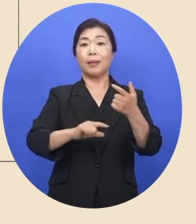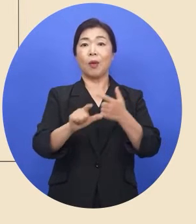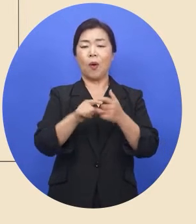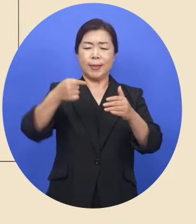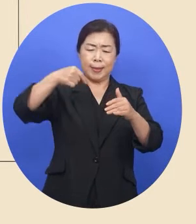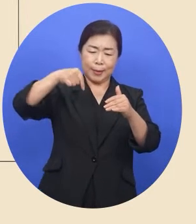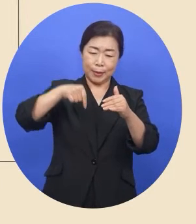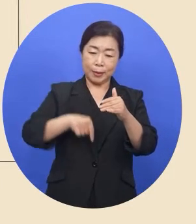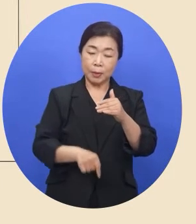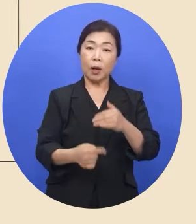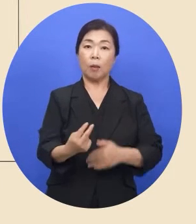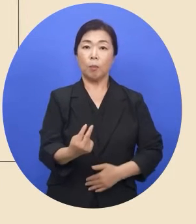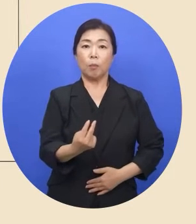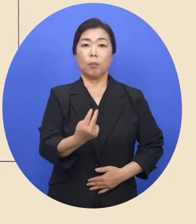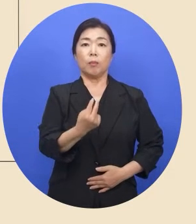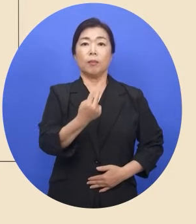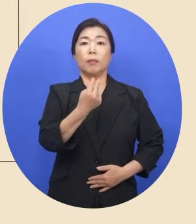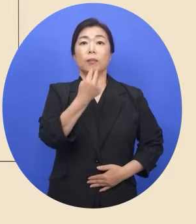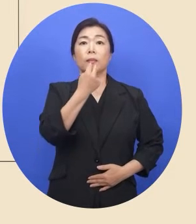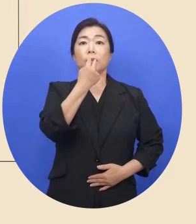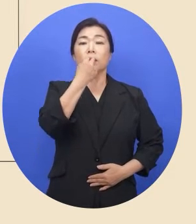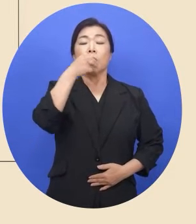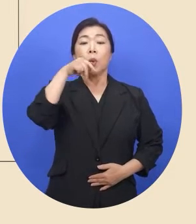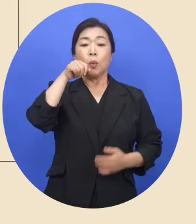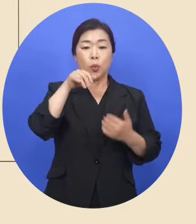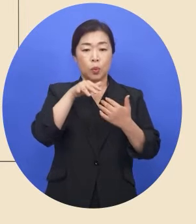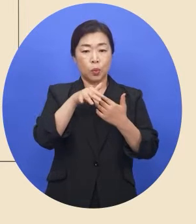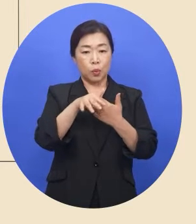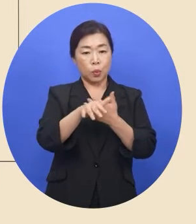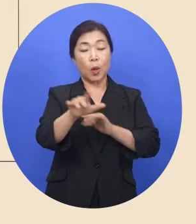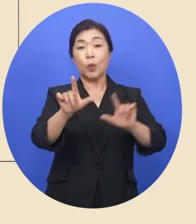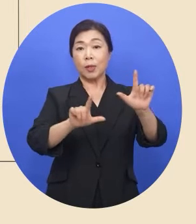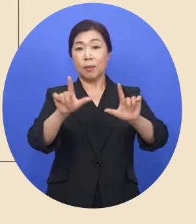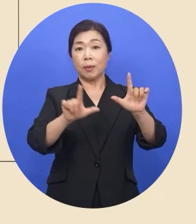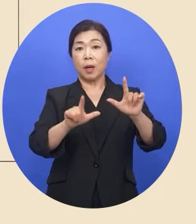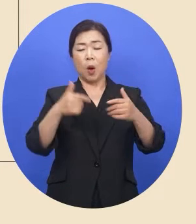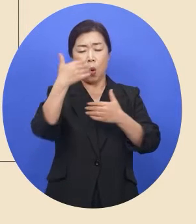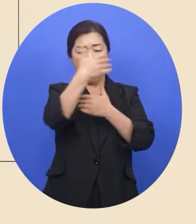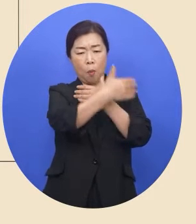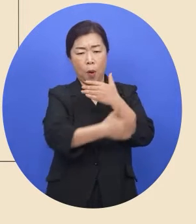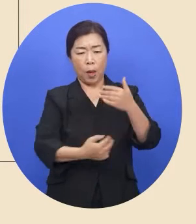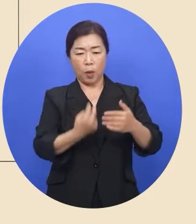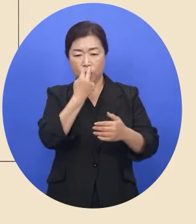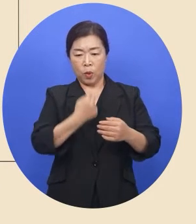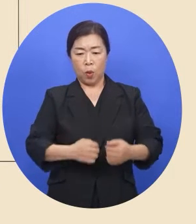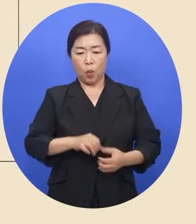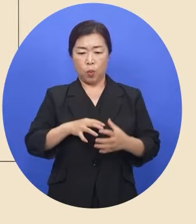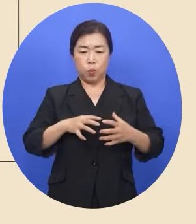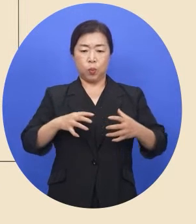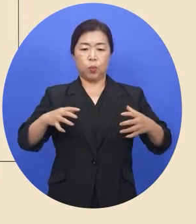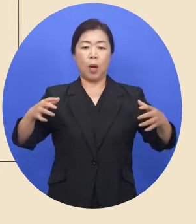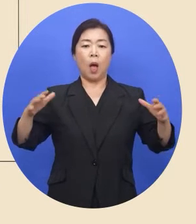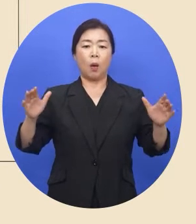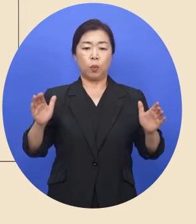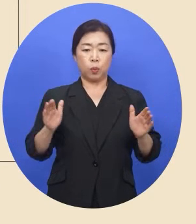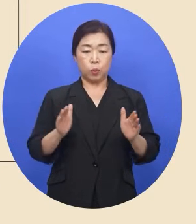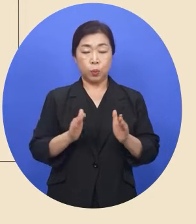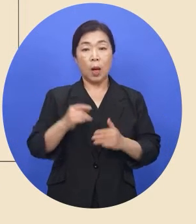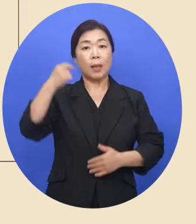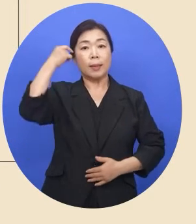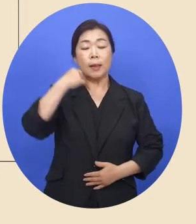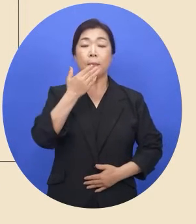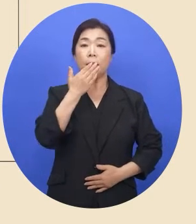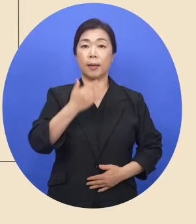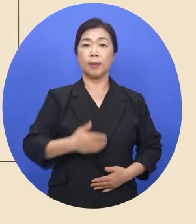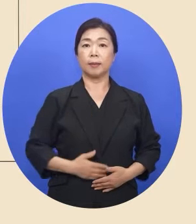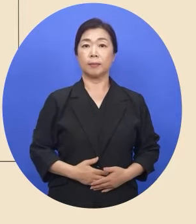복식호흡보다 더 깊게 숨을 들이쉬고 내쉬는 동작으로 온몸에 숨이 채워지고 나가는 것을 느낄